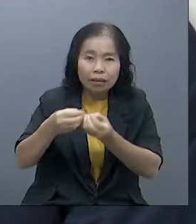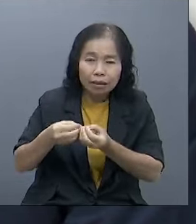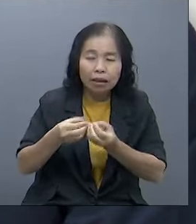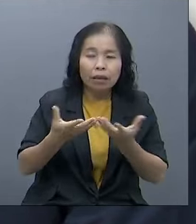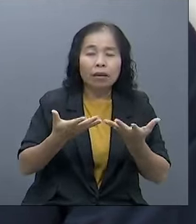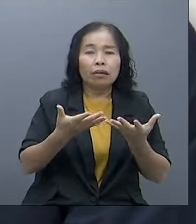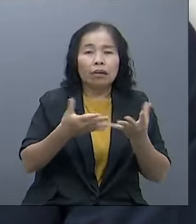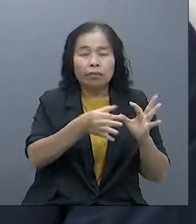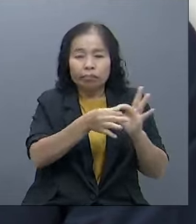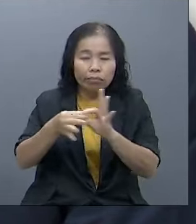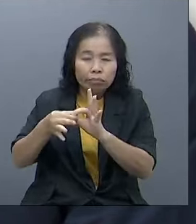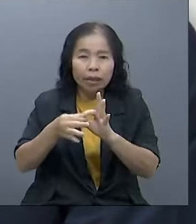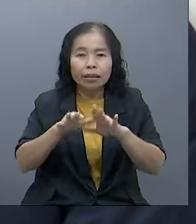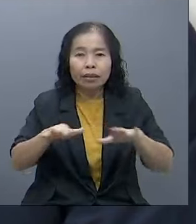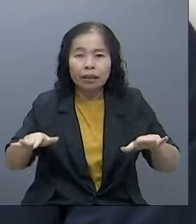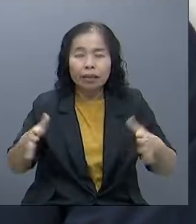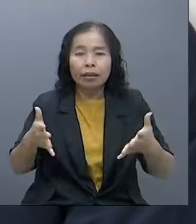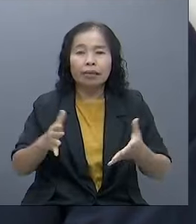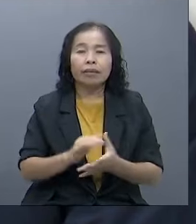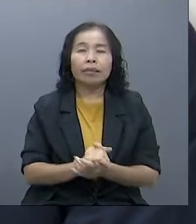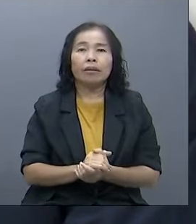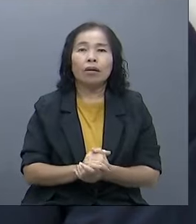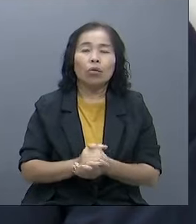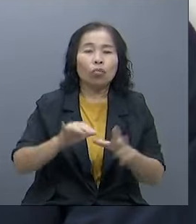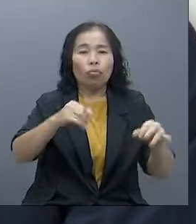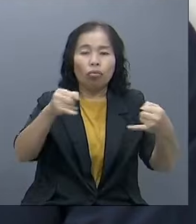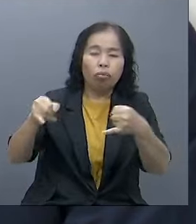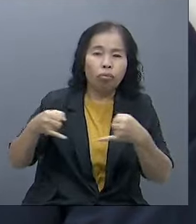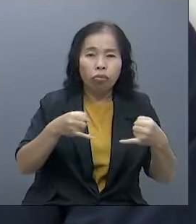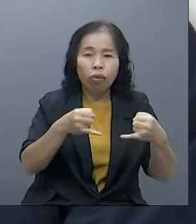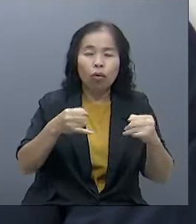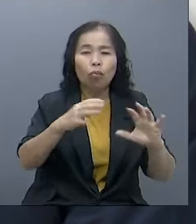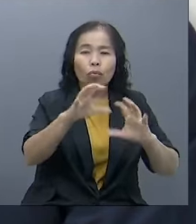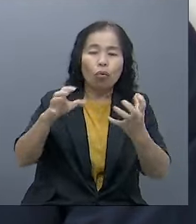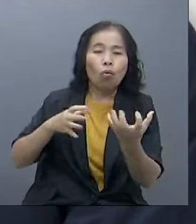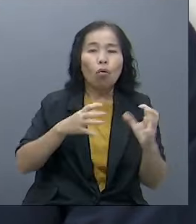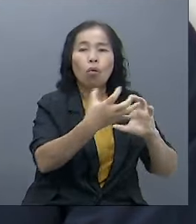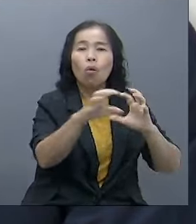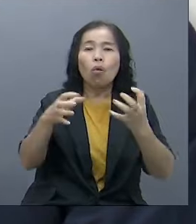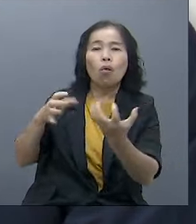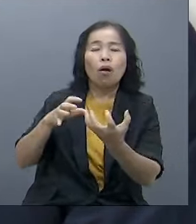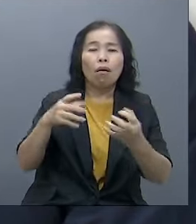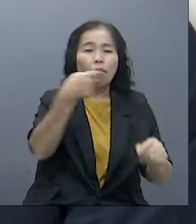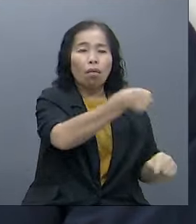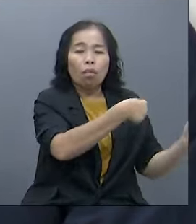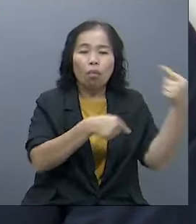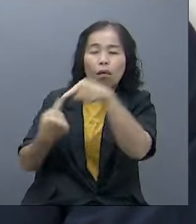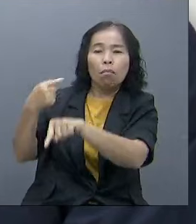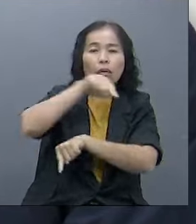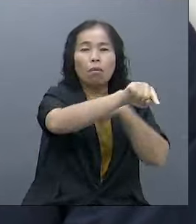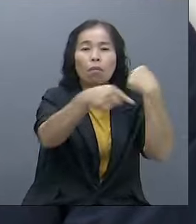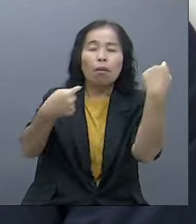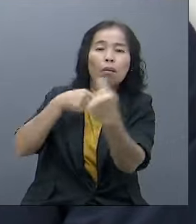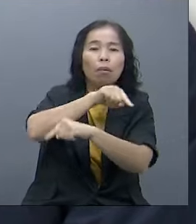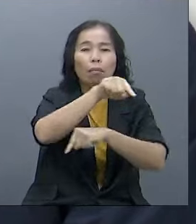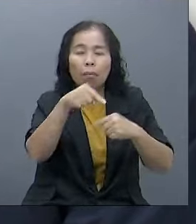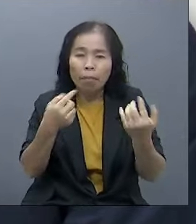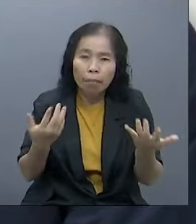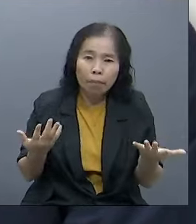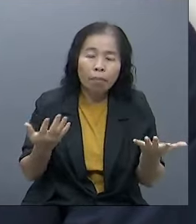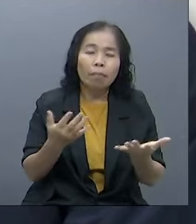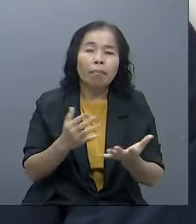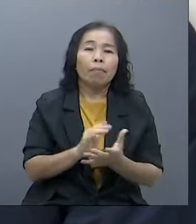ความบาดหมางเป็นการทะเลาะกันในชุมชนเพราะว่ามันจะเป็นเรื่องของการปักปั๊มกันแล้วเป็นเรื่องของการสงสัยกันแล้วว่าไอ้